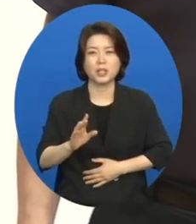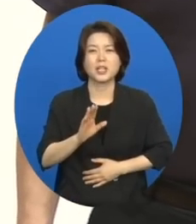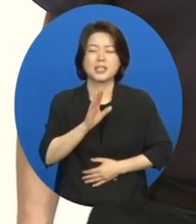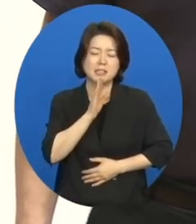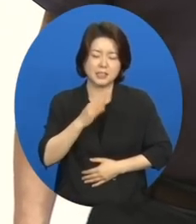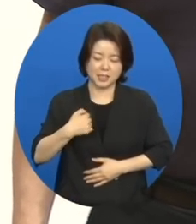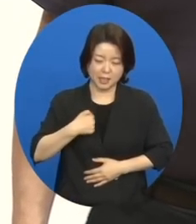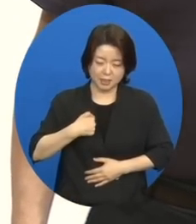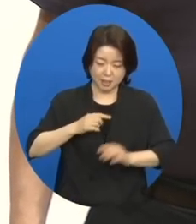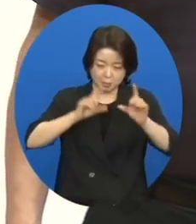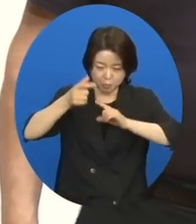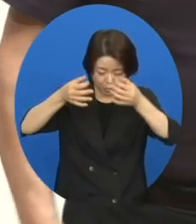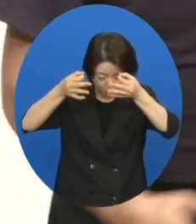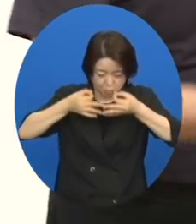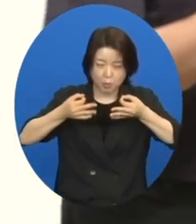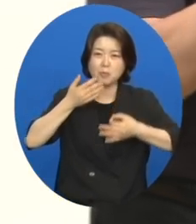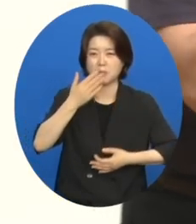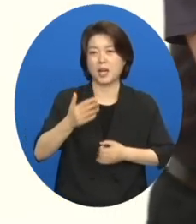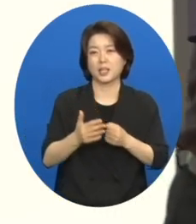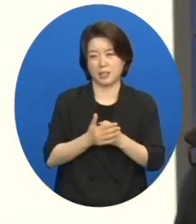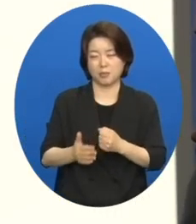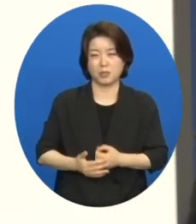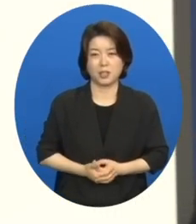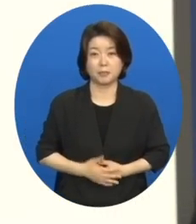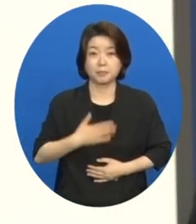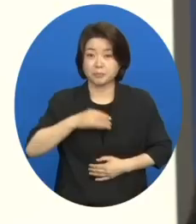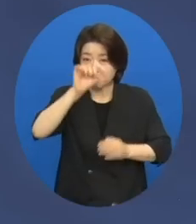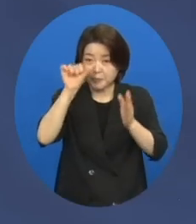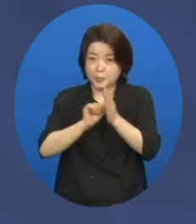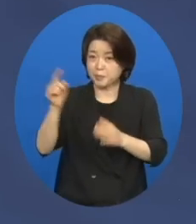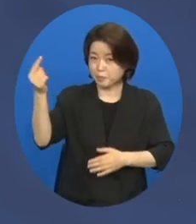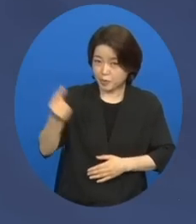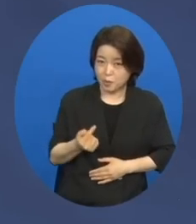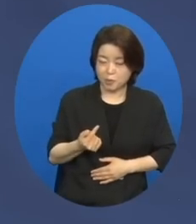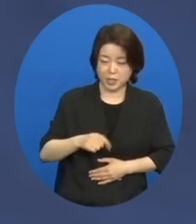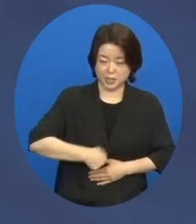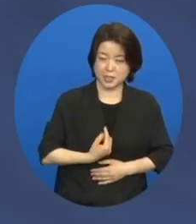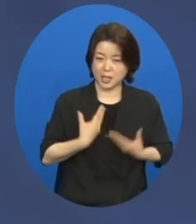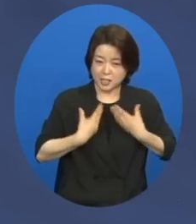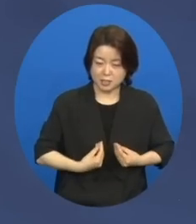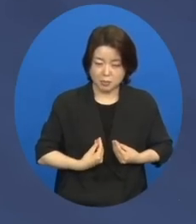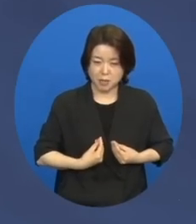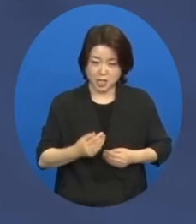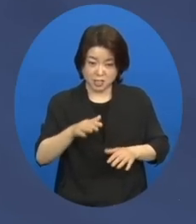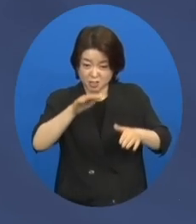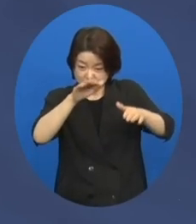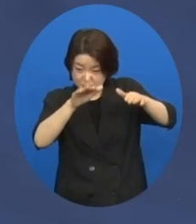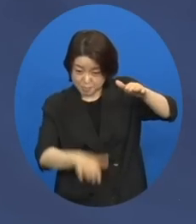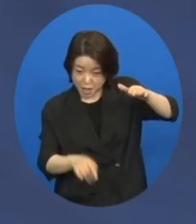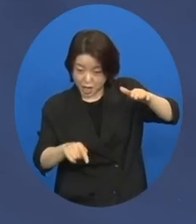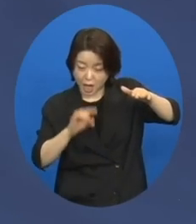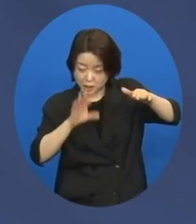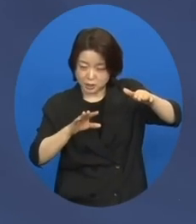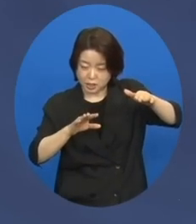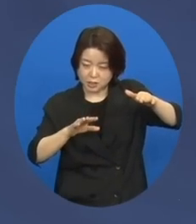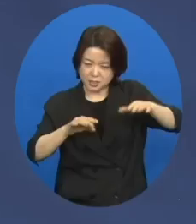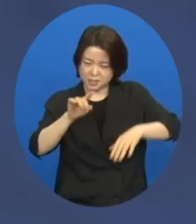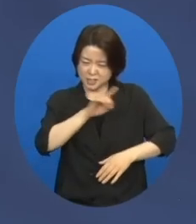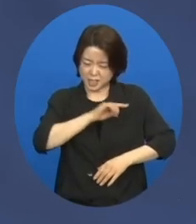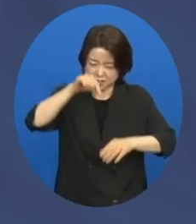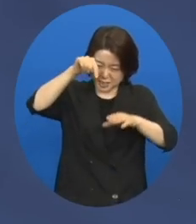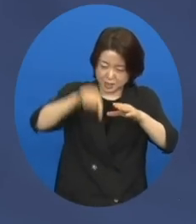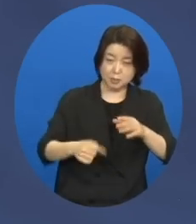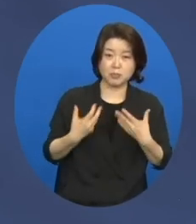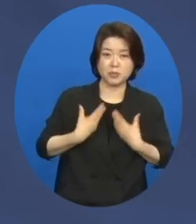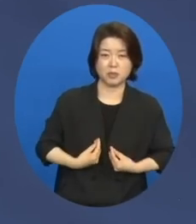보게 해주는 거예요. 내 인생에 찾아오는 자기 절망 더 내려갈 수 없는 가장 깊은 절망이 우리에게